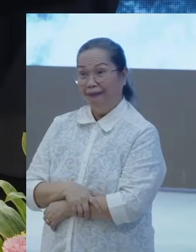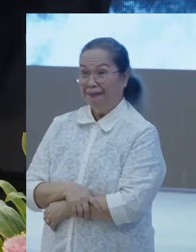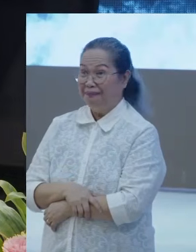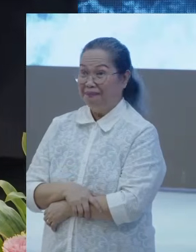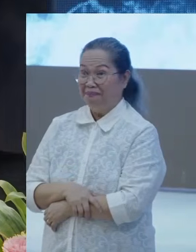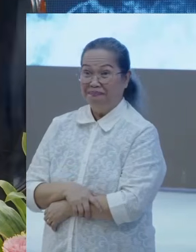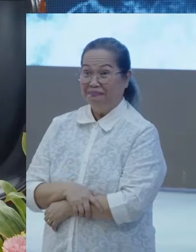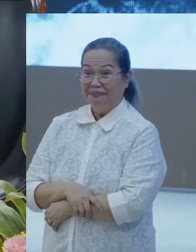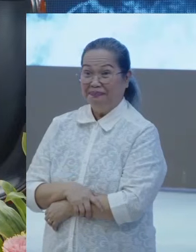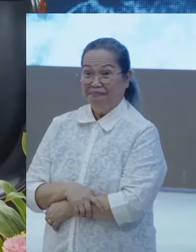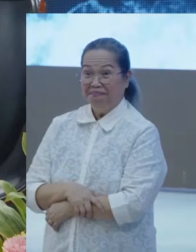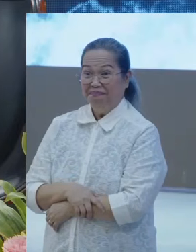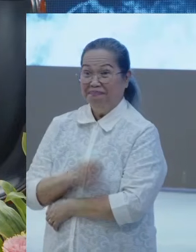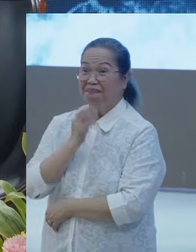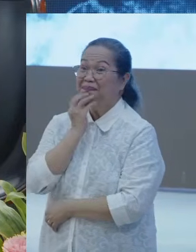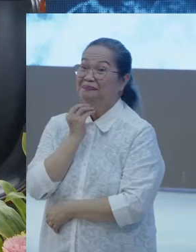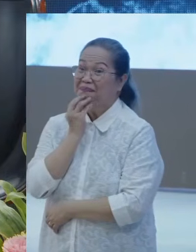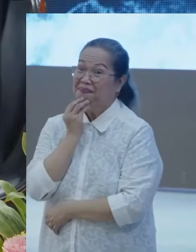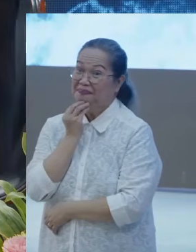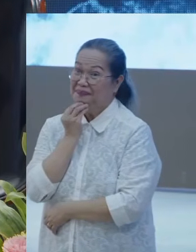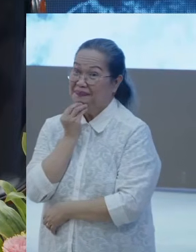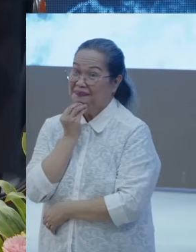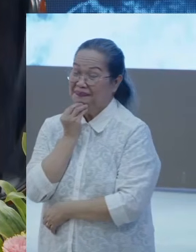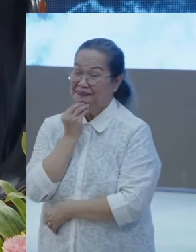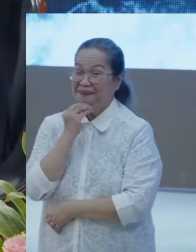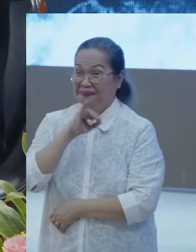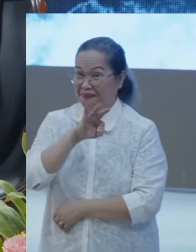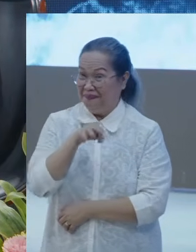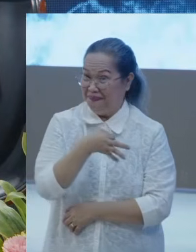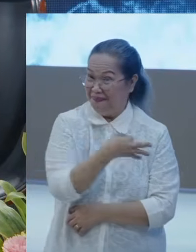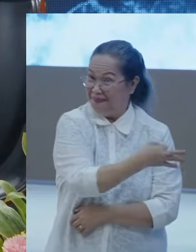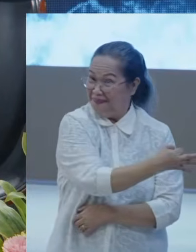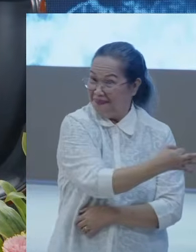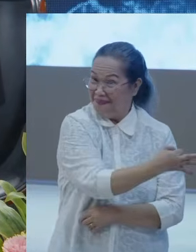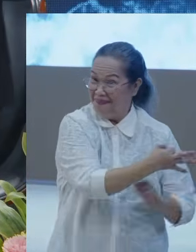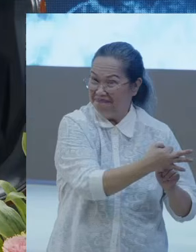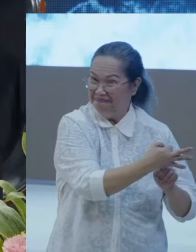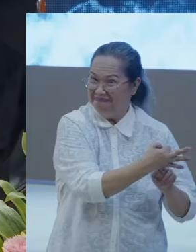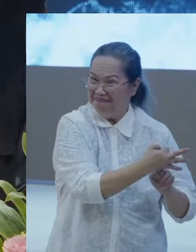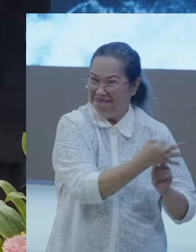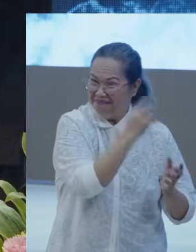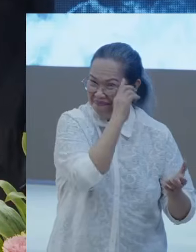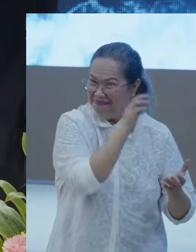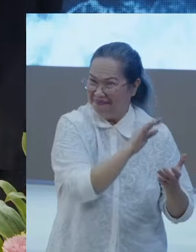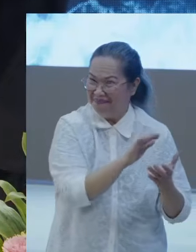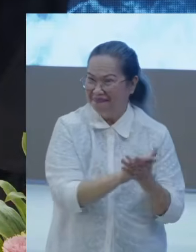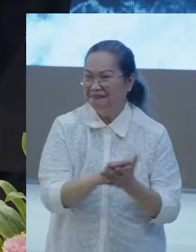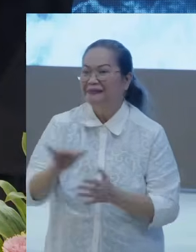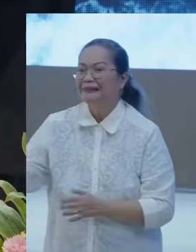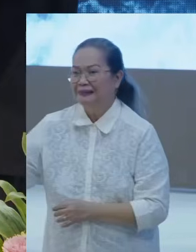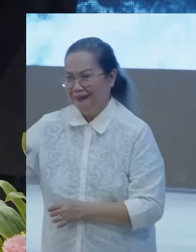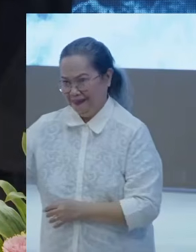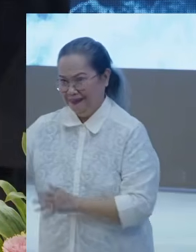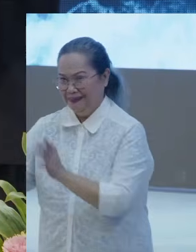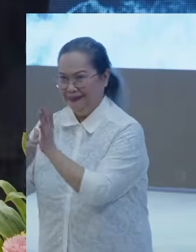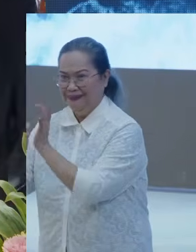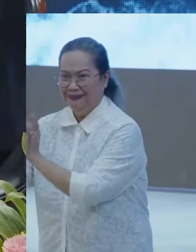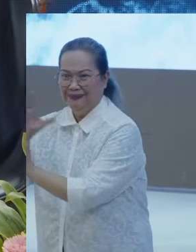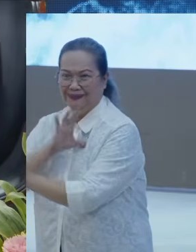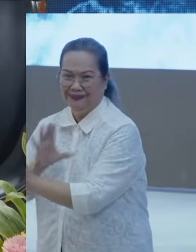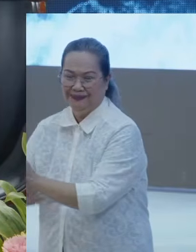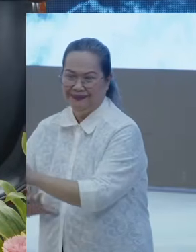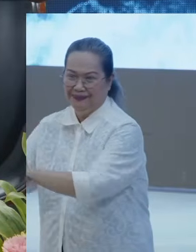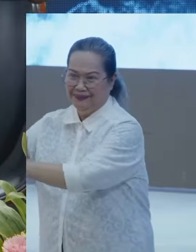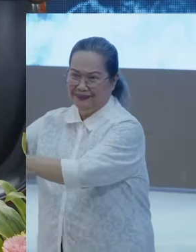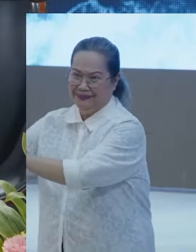mapaniwalaan ng mga Hudyo noong panahon ni Jonah ang nangyari sa kanya, hindi rin mapaniwalaan ng mga Hudyo noong panahon ni Kristo ang mangyayari sa